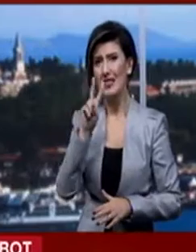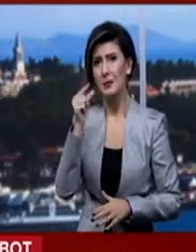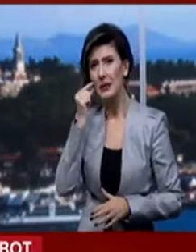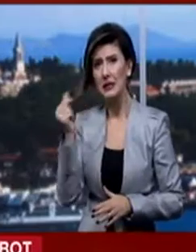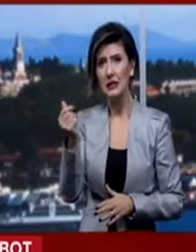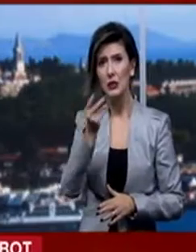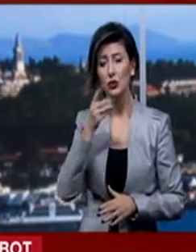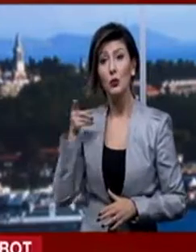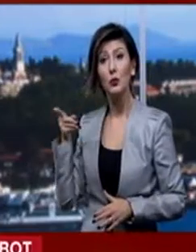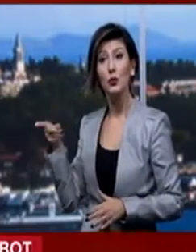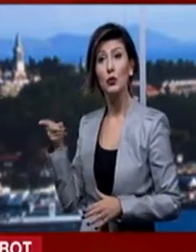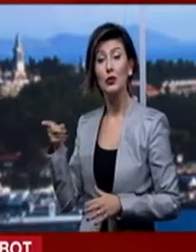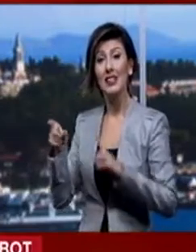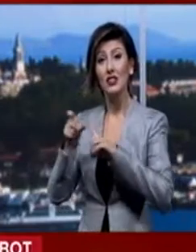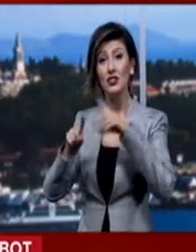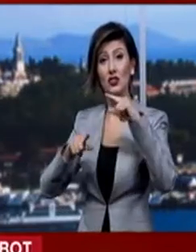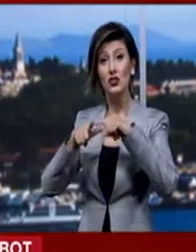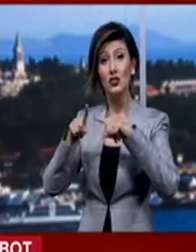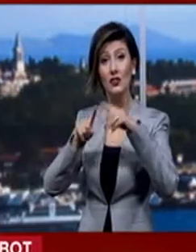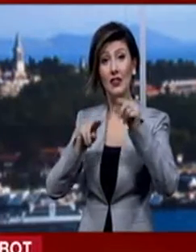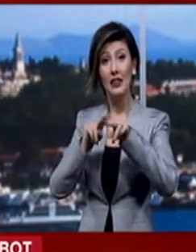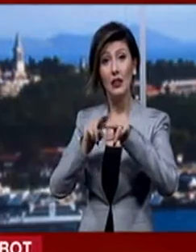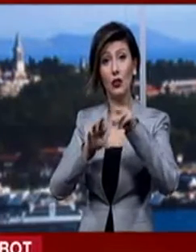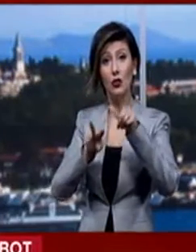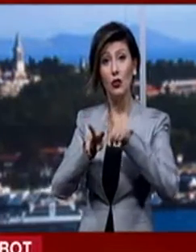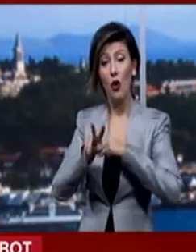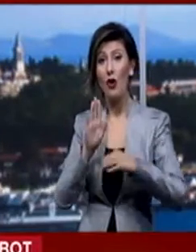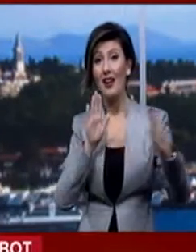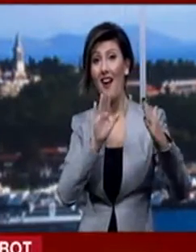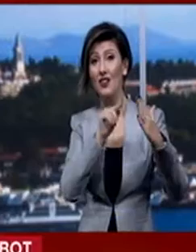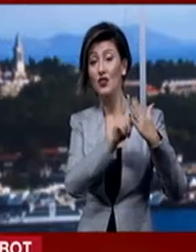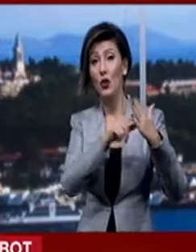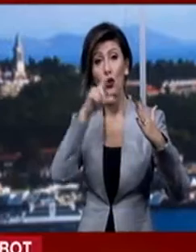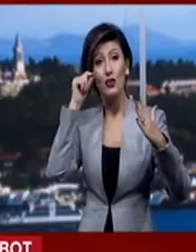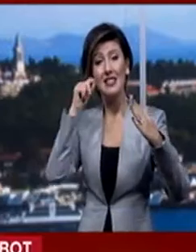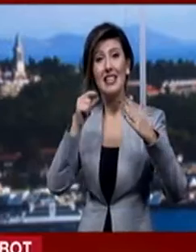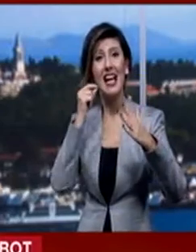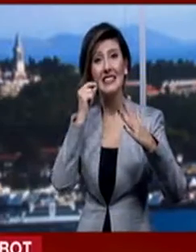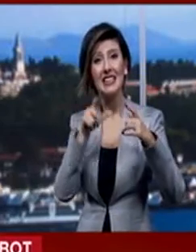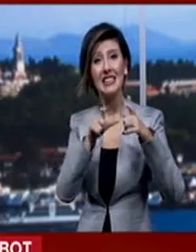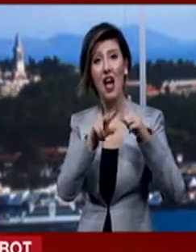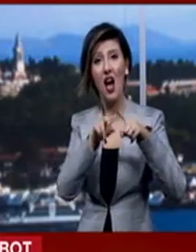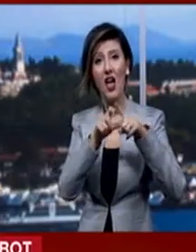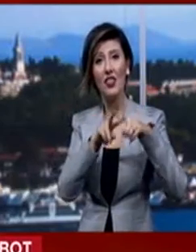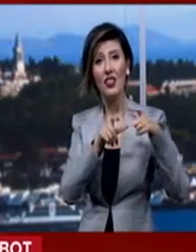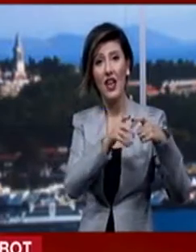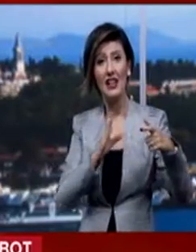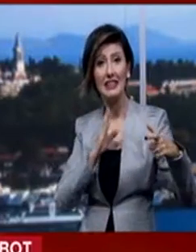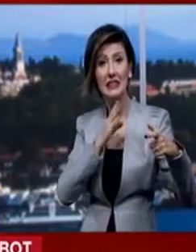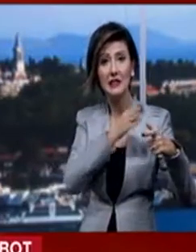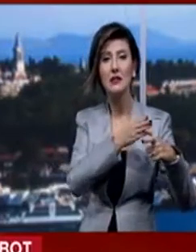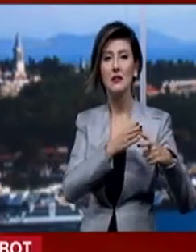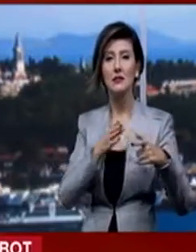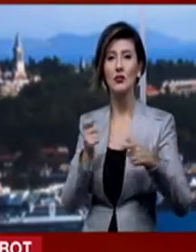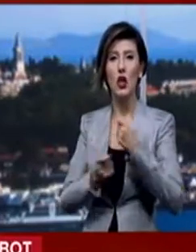kişi burada Çiftlikköy'den yine karşıya Yunanistan'ın Sakız Adası'na yasa dışı yollarla geçmeye çalışırken yakalandılar